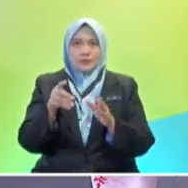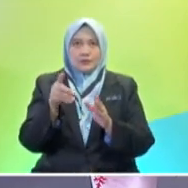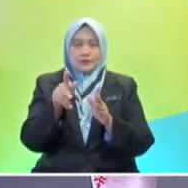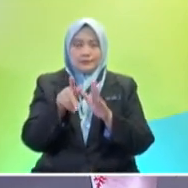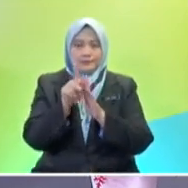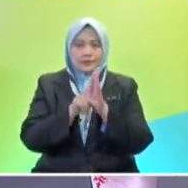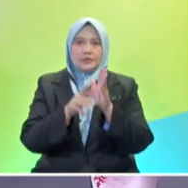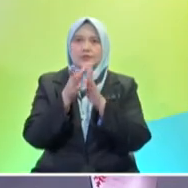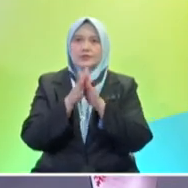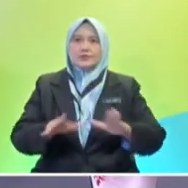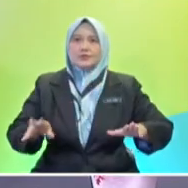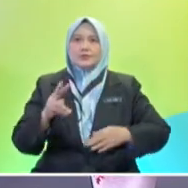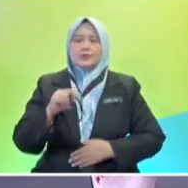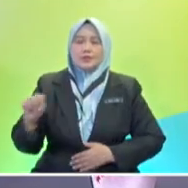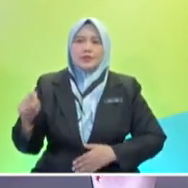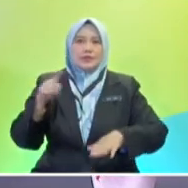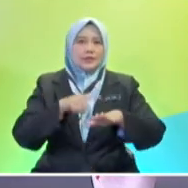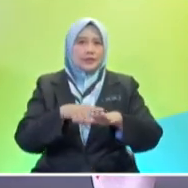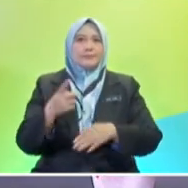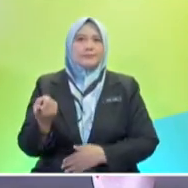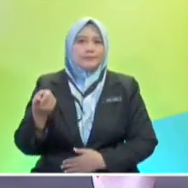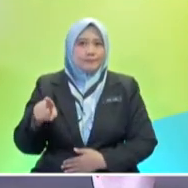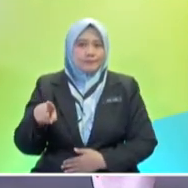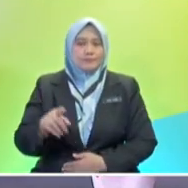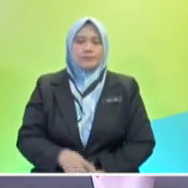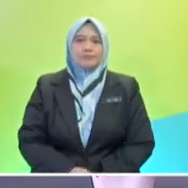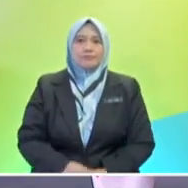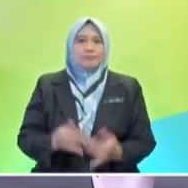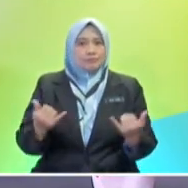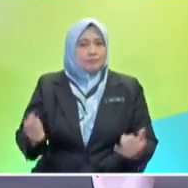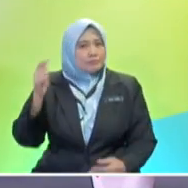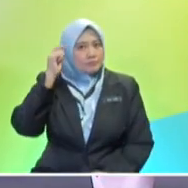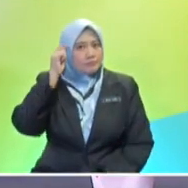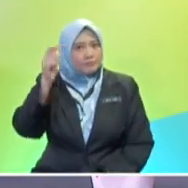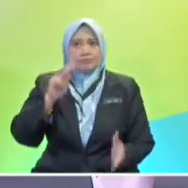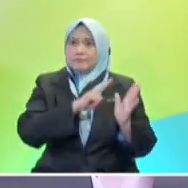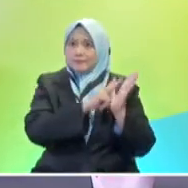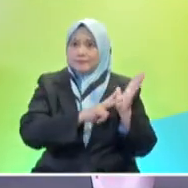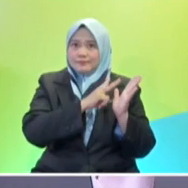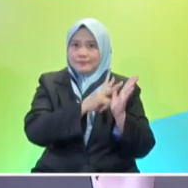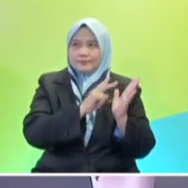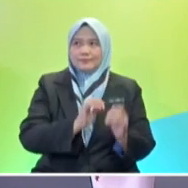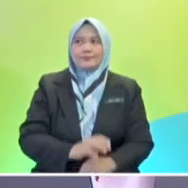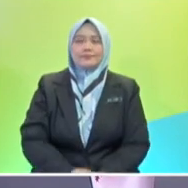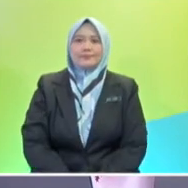kita, jom murid-murid kita tonton sebuah video yang telah disediakan. Jom kita tonton bersama-sama.